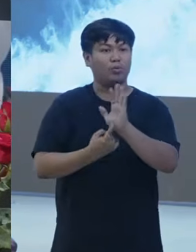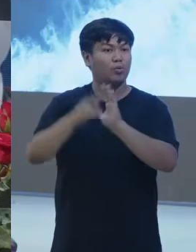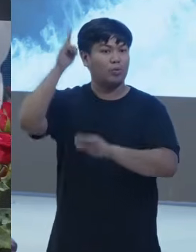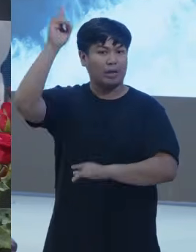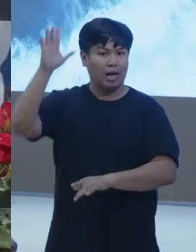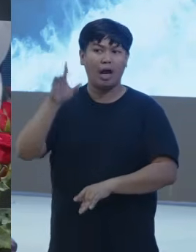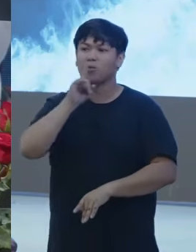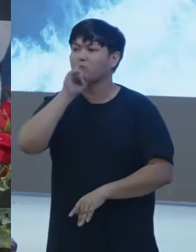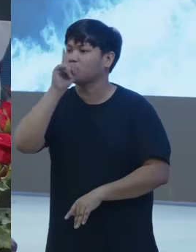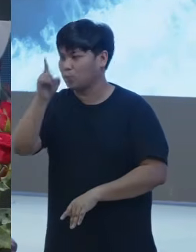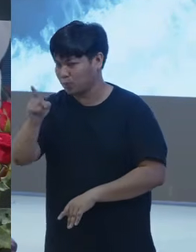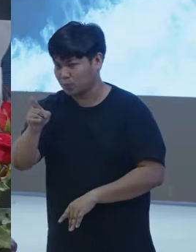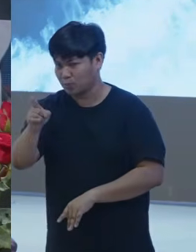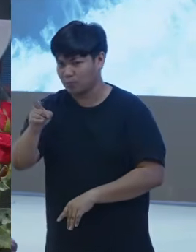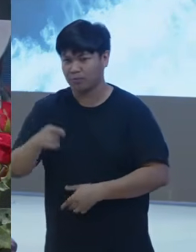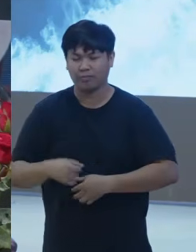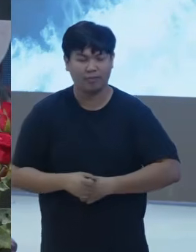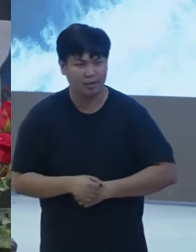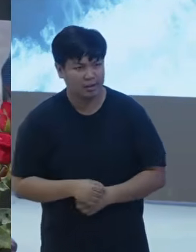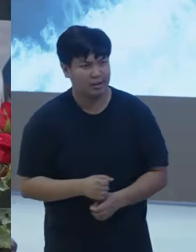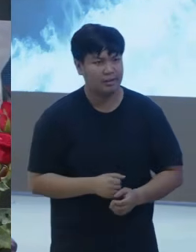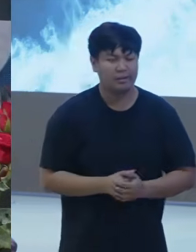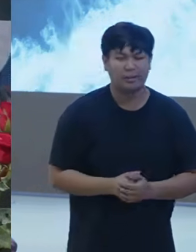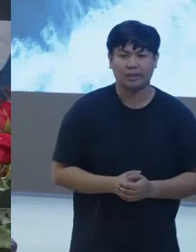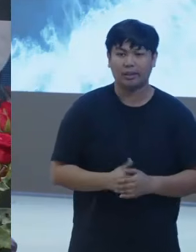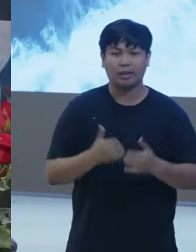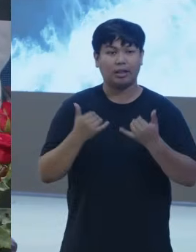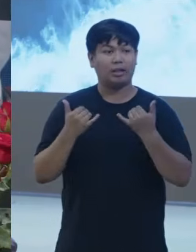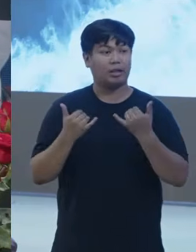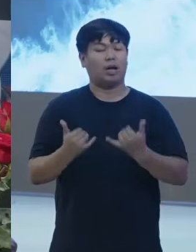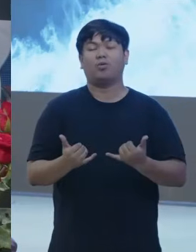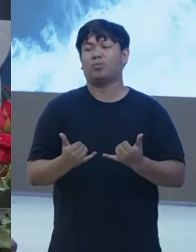Dahil sa salita ni Elijah.